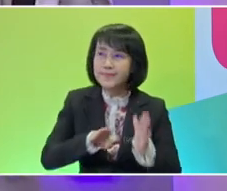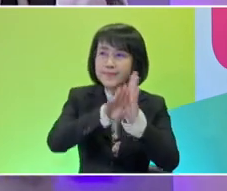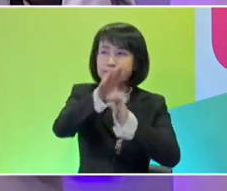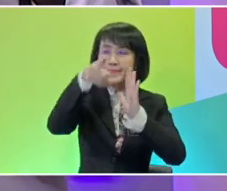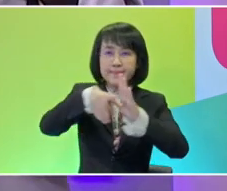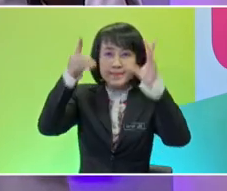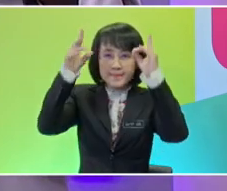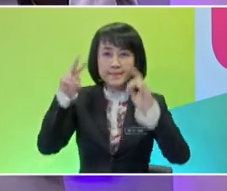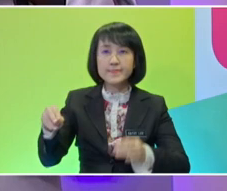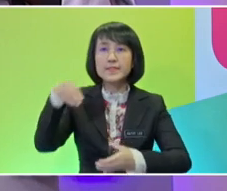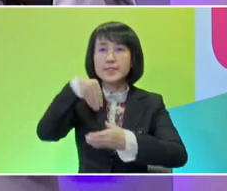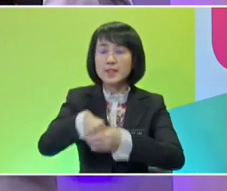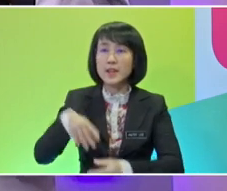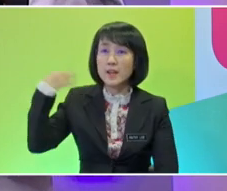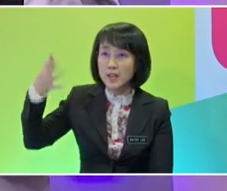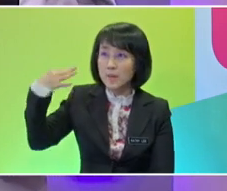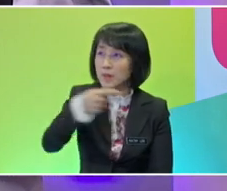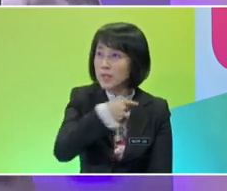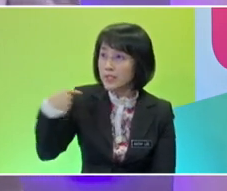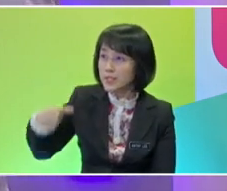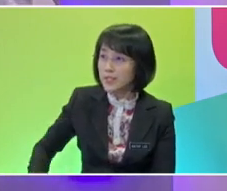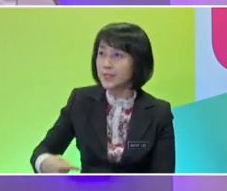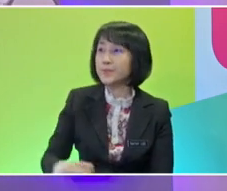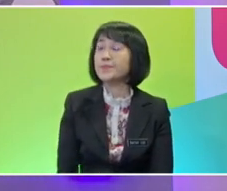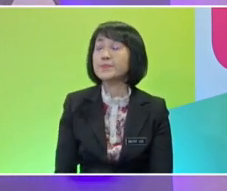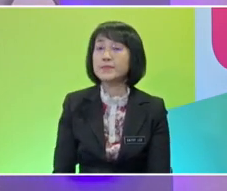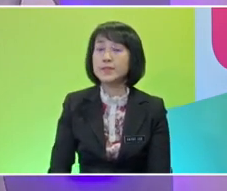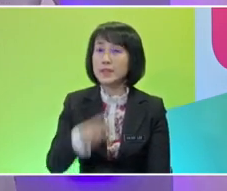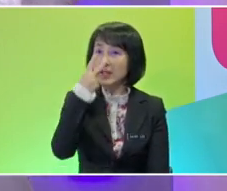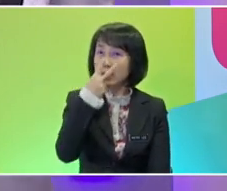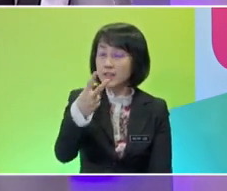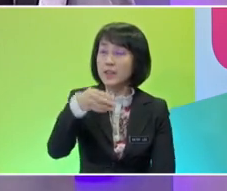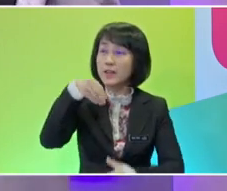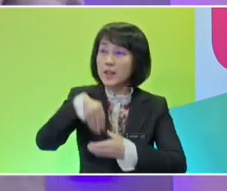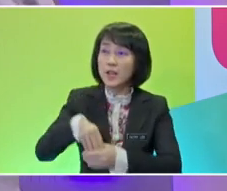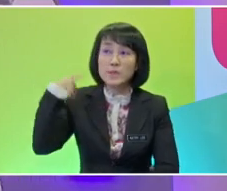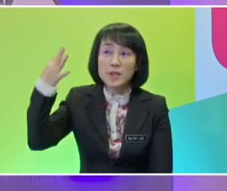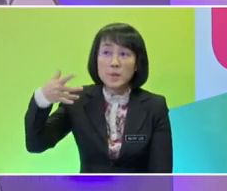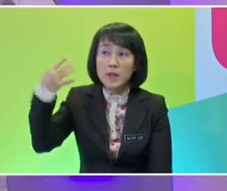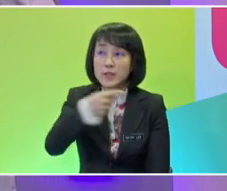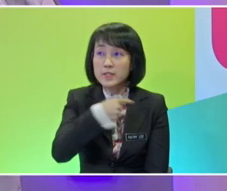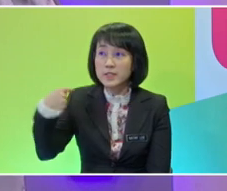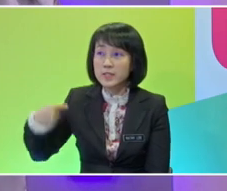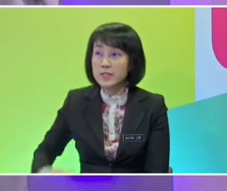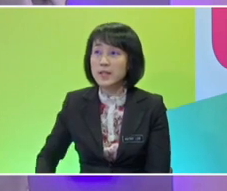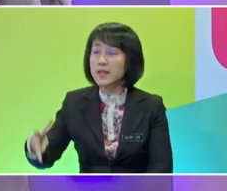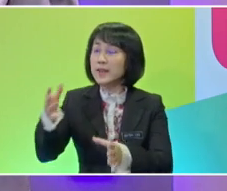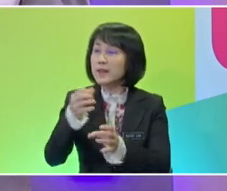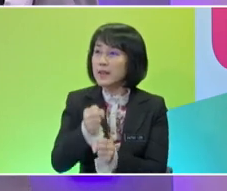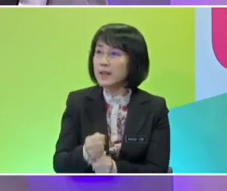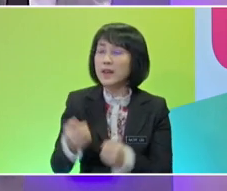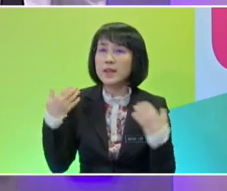pendidikan dalam taman dunia Jadi kalau kita tengok dalam Taman Cina nih kita akan dapati